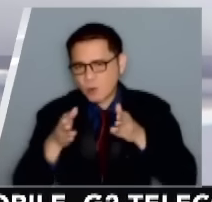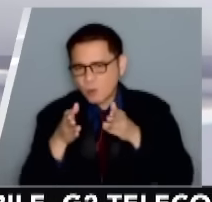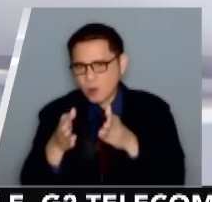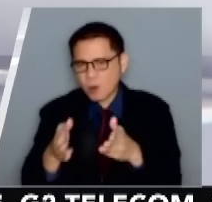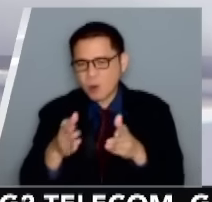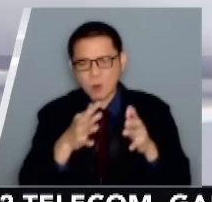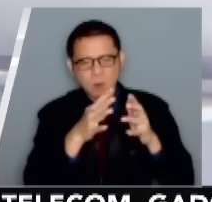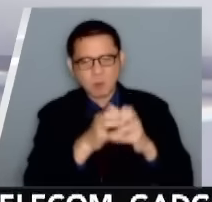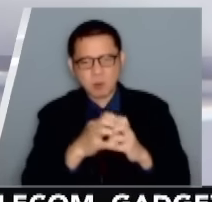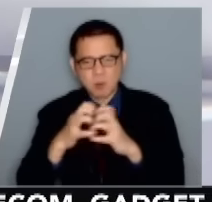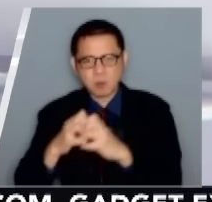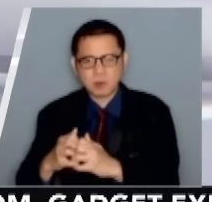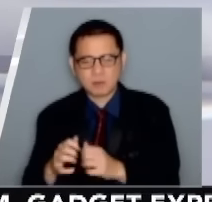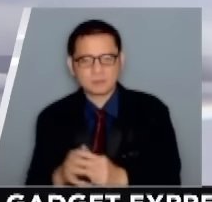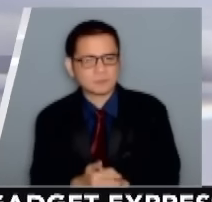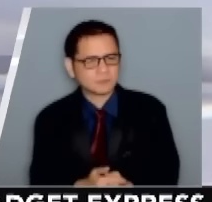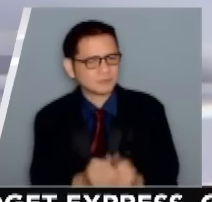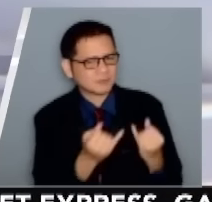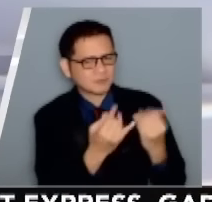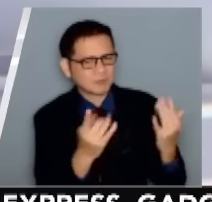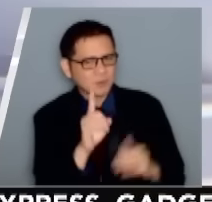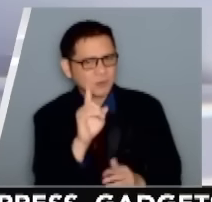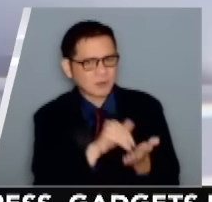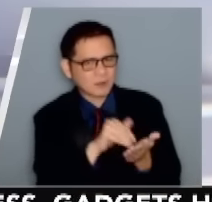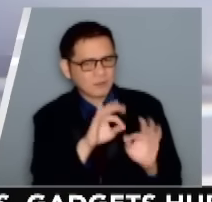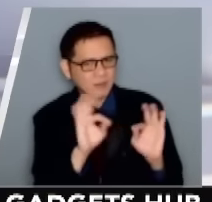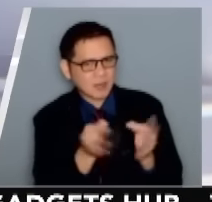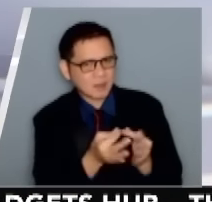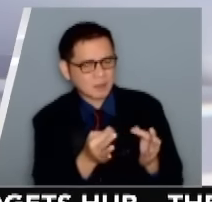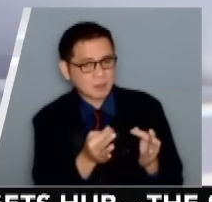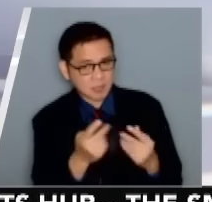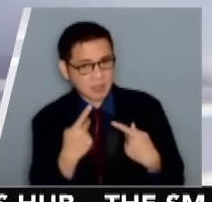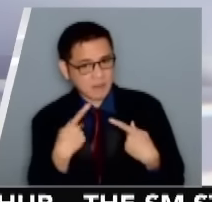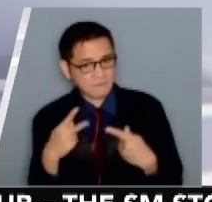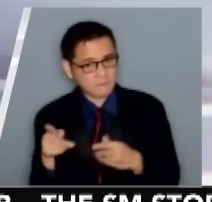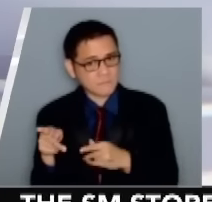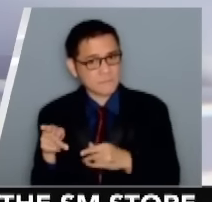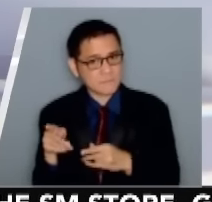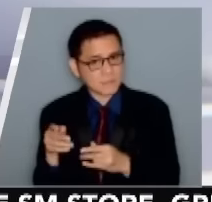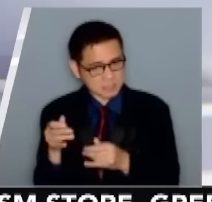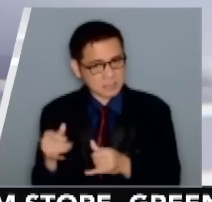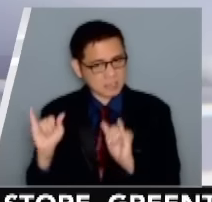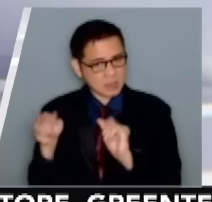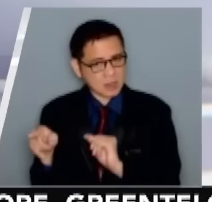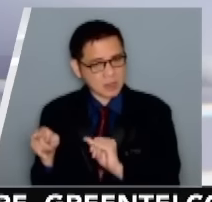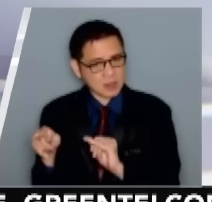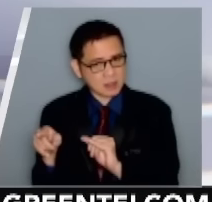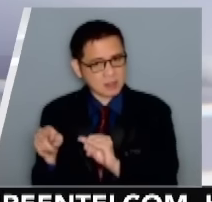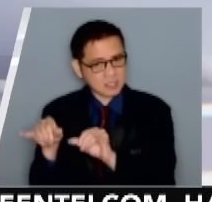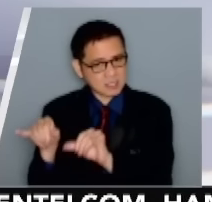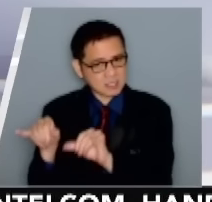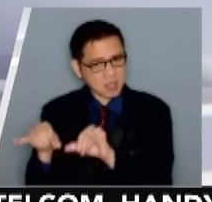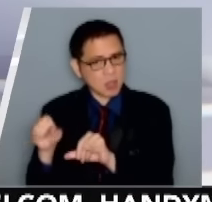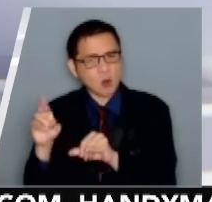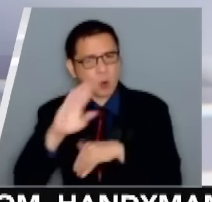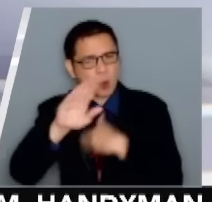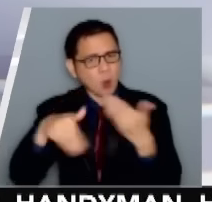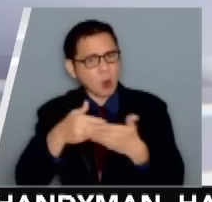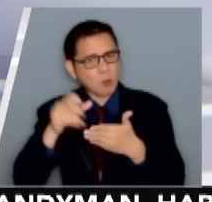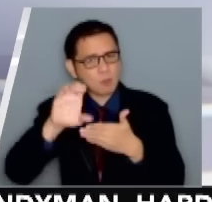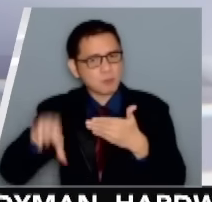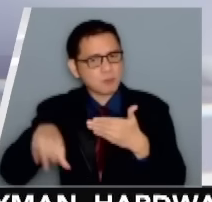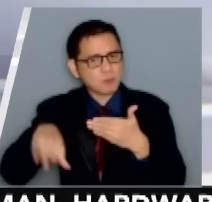1,000 evacuee ang balikbahay na. May naiwan pa ba sa mga evacuation center o lahat na yon?